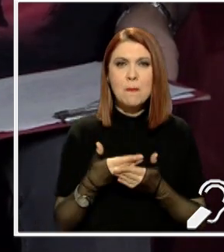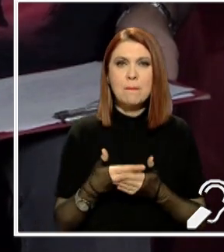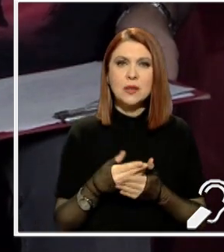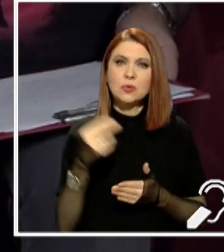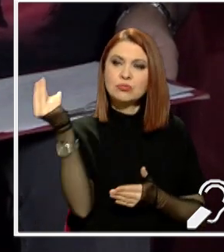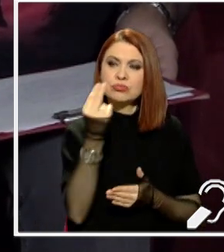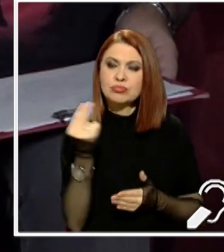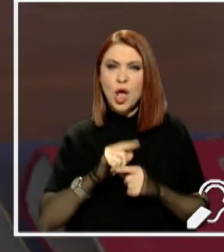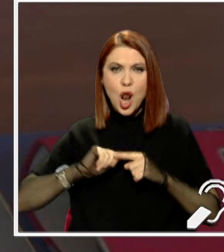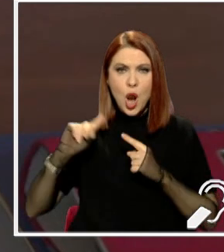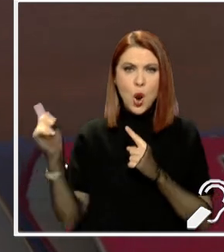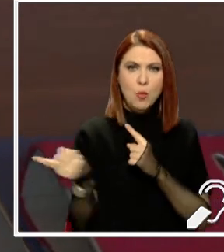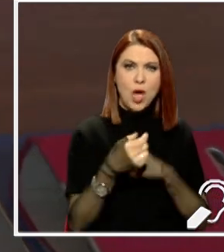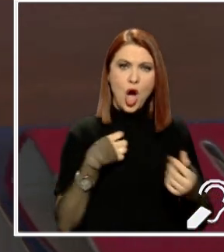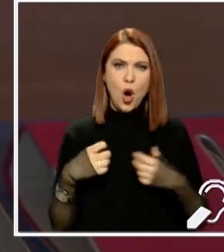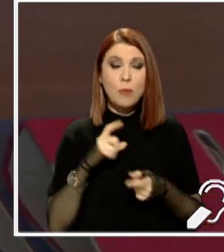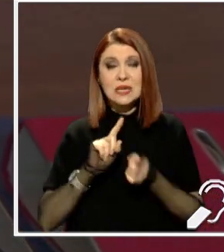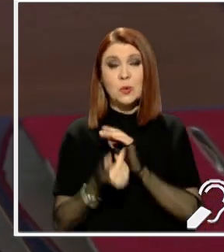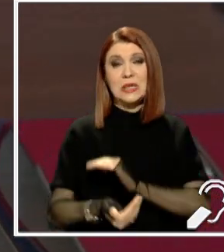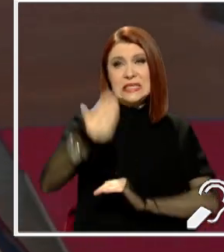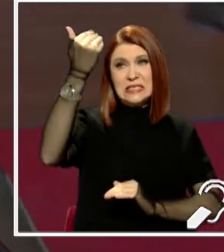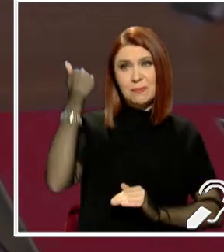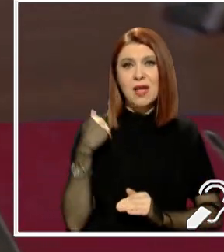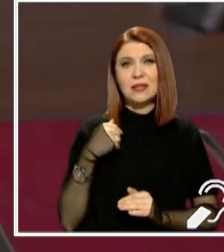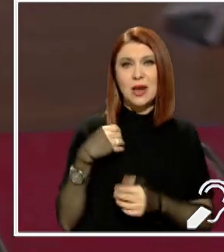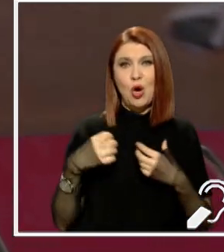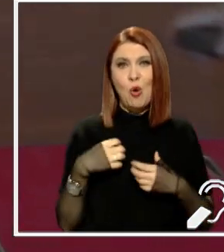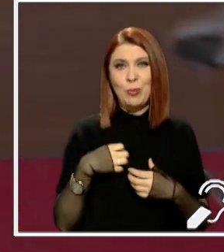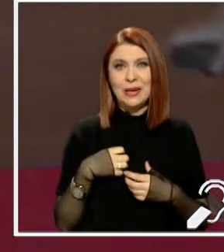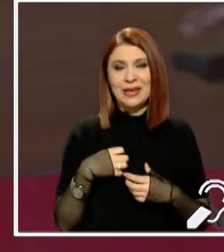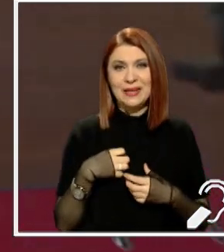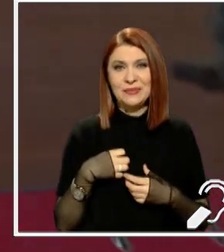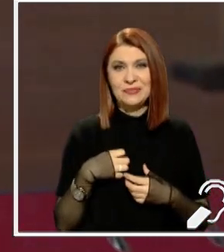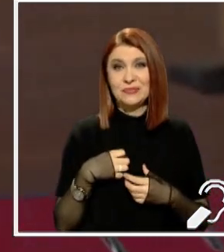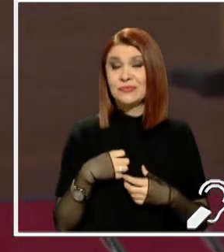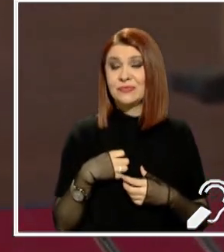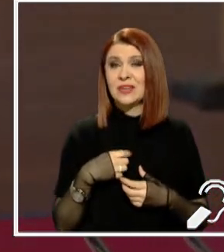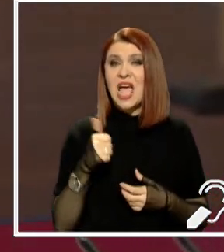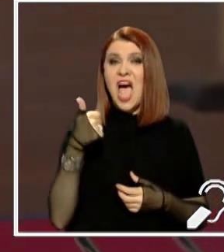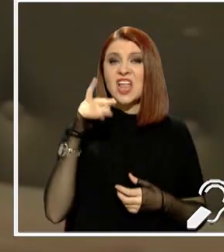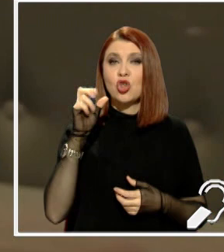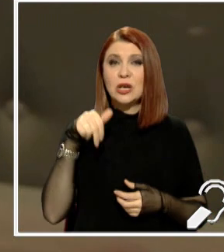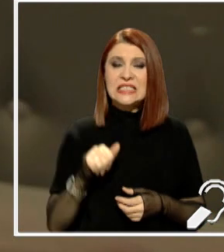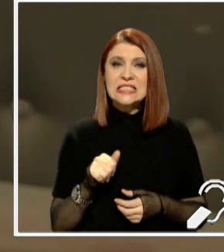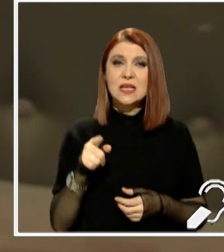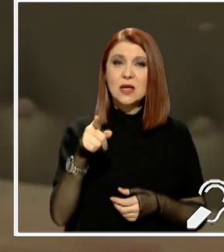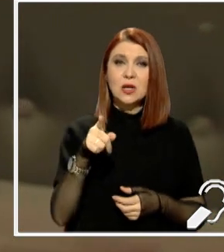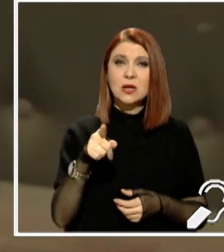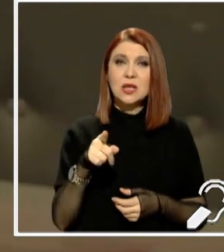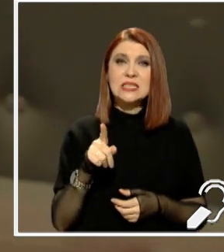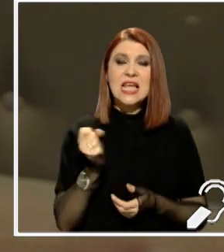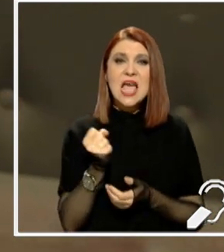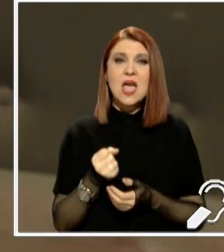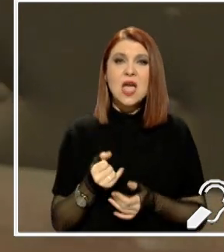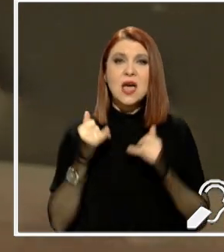portretiza lumea aceasta a operei sau din spatele operei, să zicem așa. Adonis îl încadrez la realism